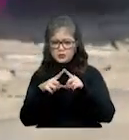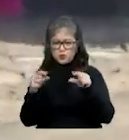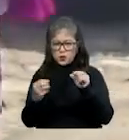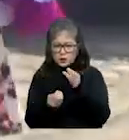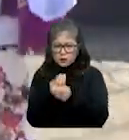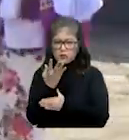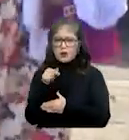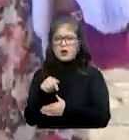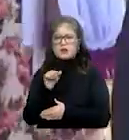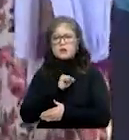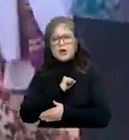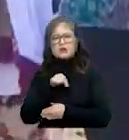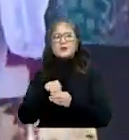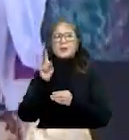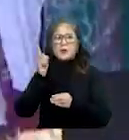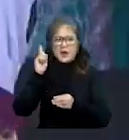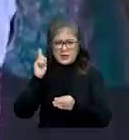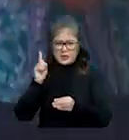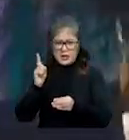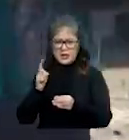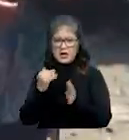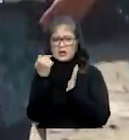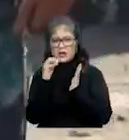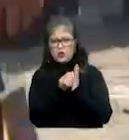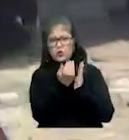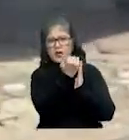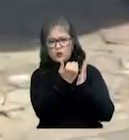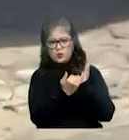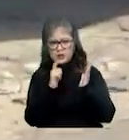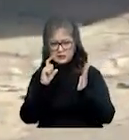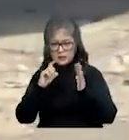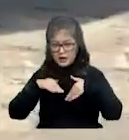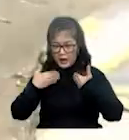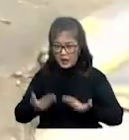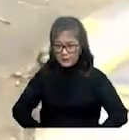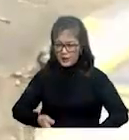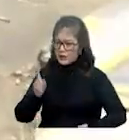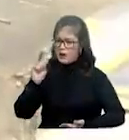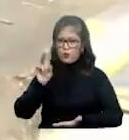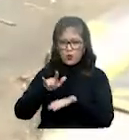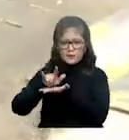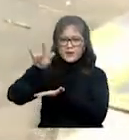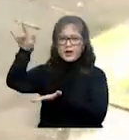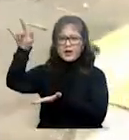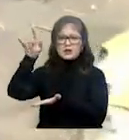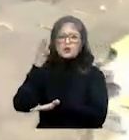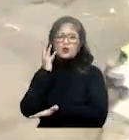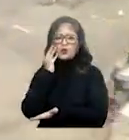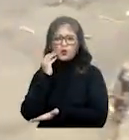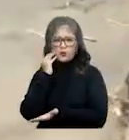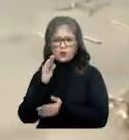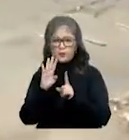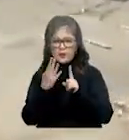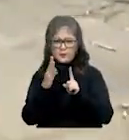kondisi kehamilan. Sesuai dengan aturan, calon jamaah yang sedang hamil dilarang untuk berangkat haji jika usia kehamilannya di bawah